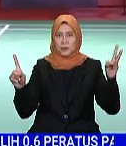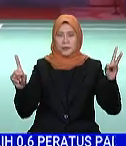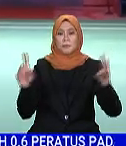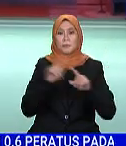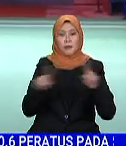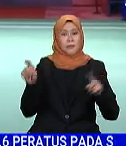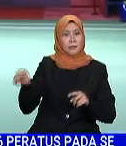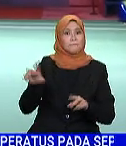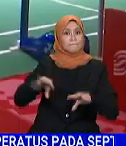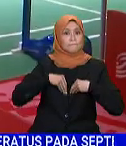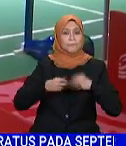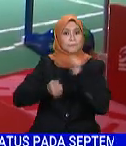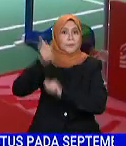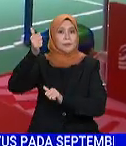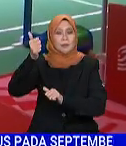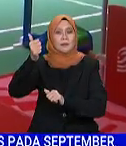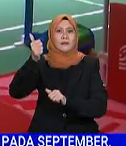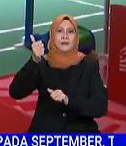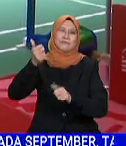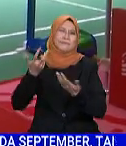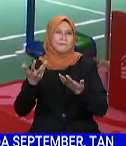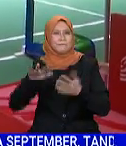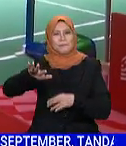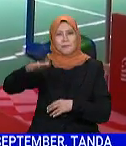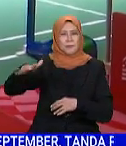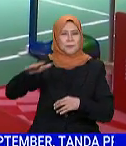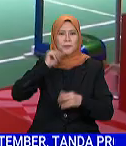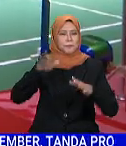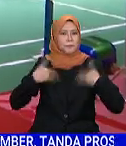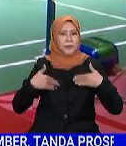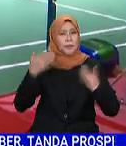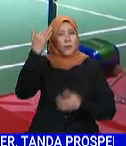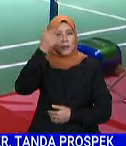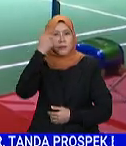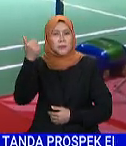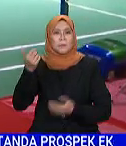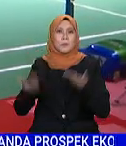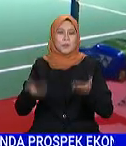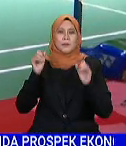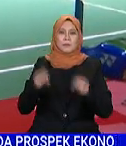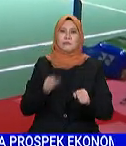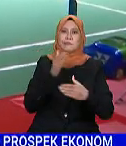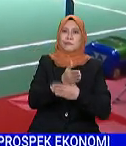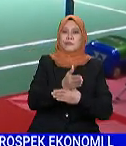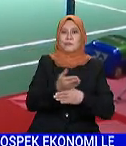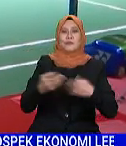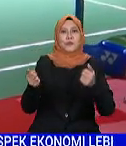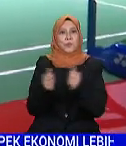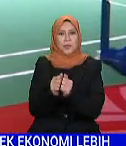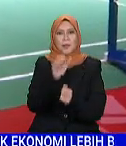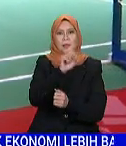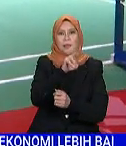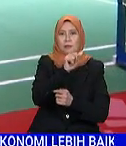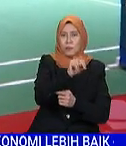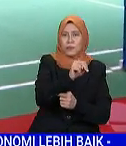Bagaimanapun, mereka mengakui kemenangan ini tidak begitu mengembirakan mereka sebab ia mungkin akan mengganggu slot gandingan Aaron